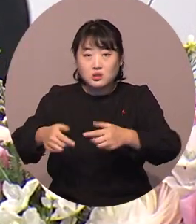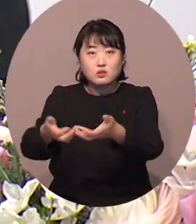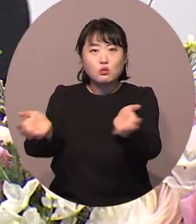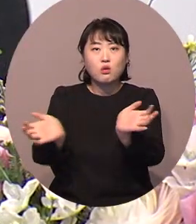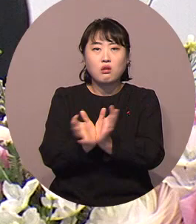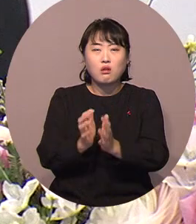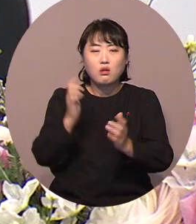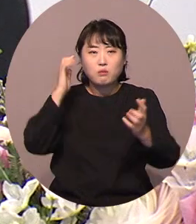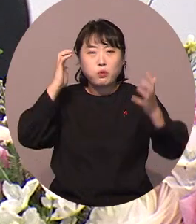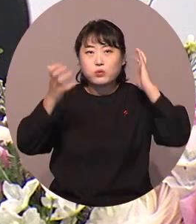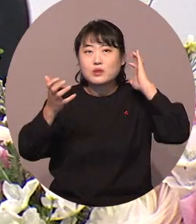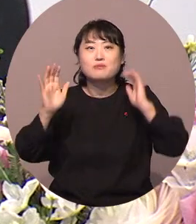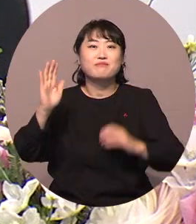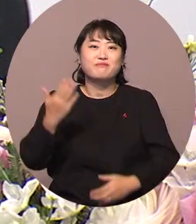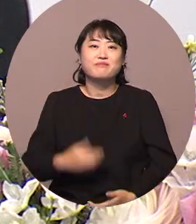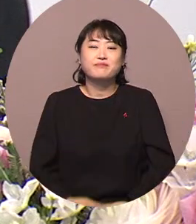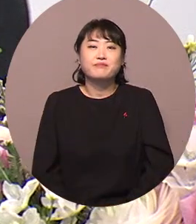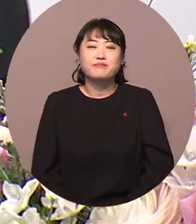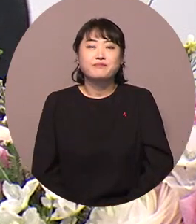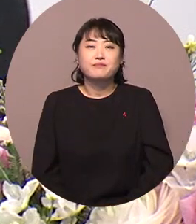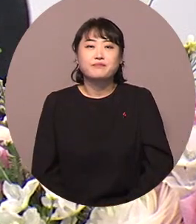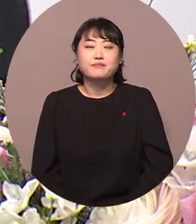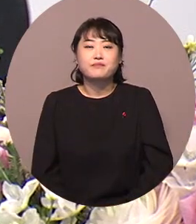됐습니다 MBC 뉴스 김입니다